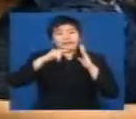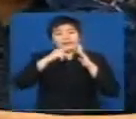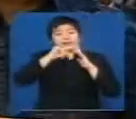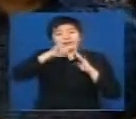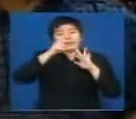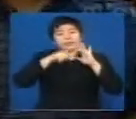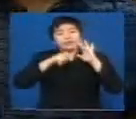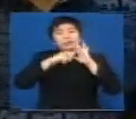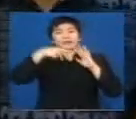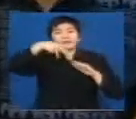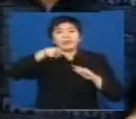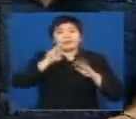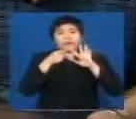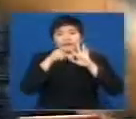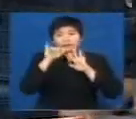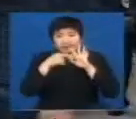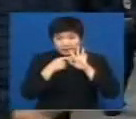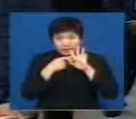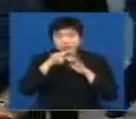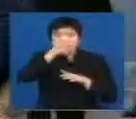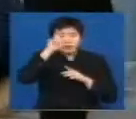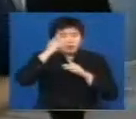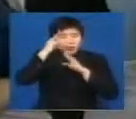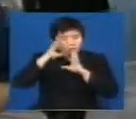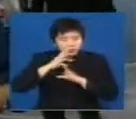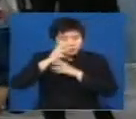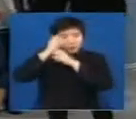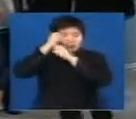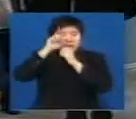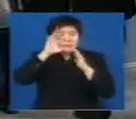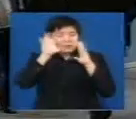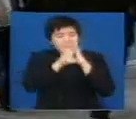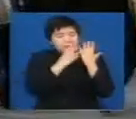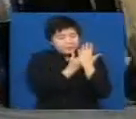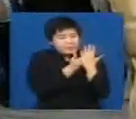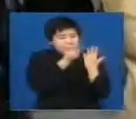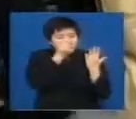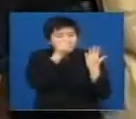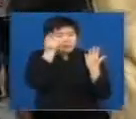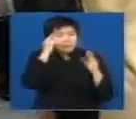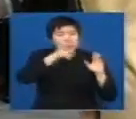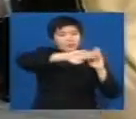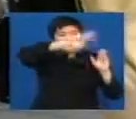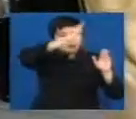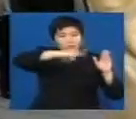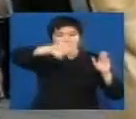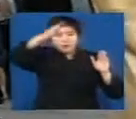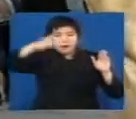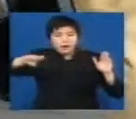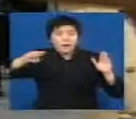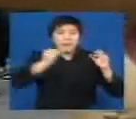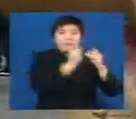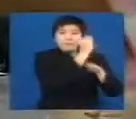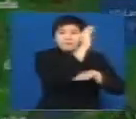วย8ลุ่มน้ำนะฮะเรามองภาพปั๊บเราต้องเข้าใจว่าอ๋อยอดบนมันเนี่ยเต็มไปด้วยภูเขาน ะ เต็มไปด้วยต้นไม้นะนะฮะหน้า